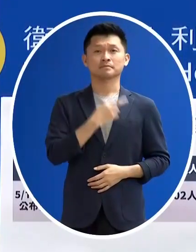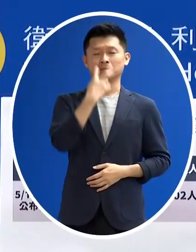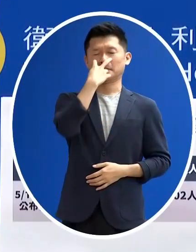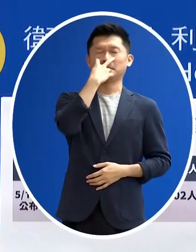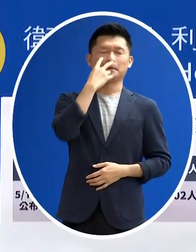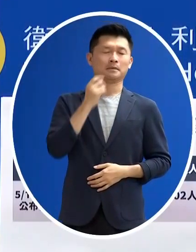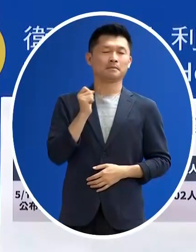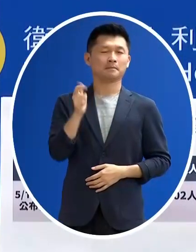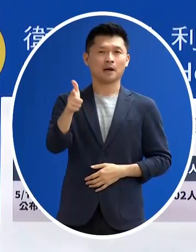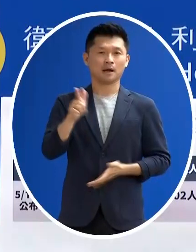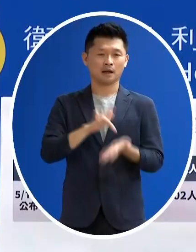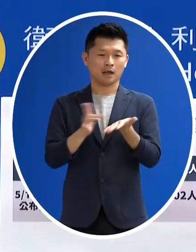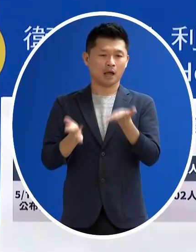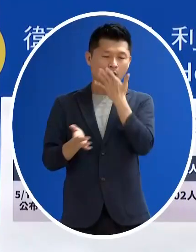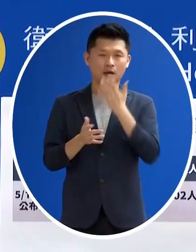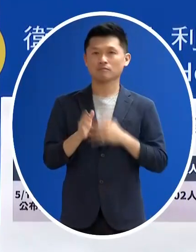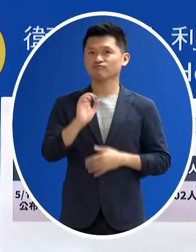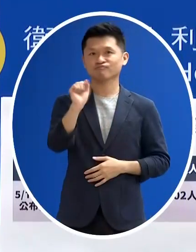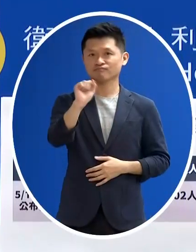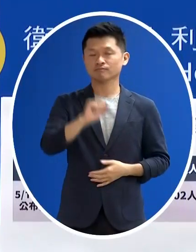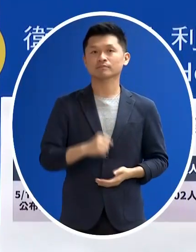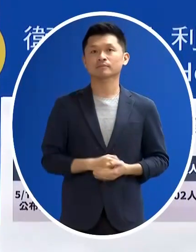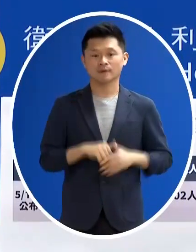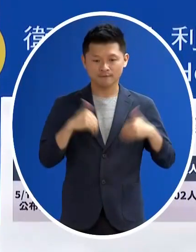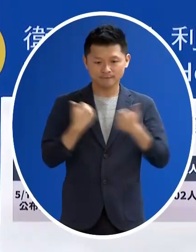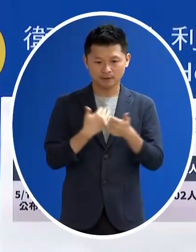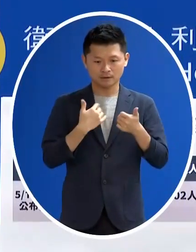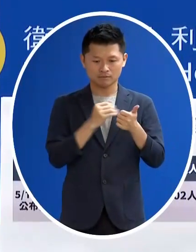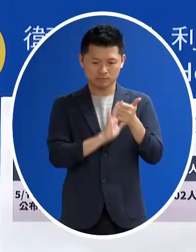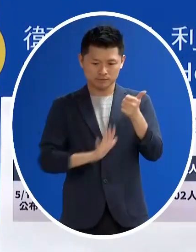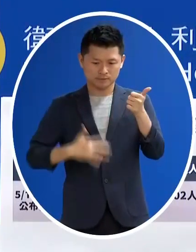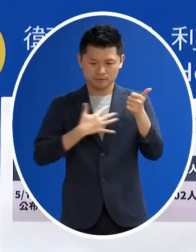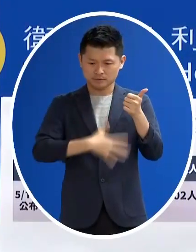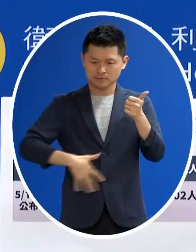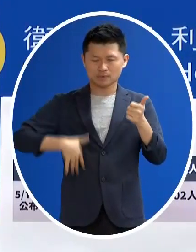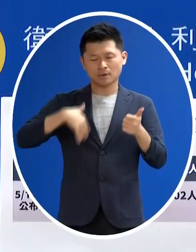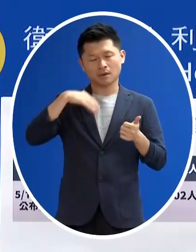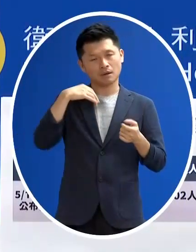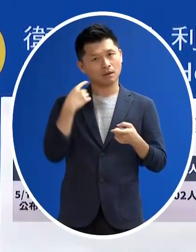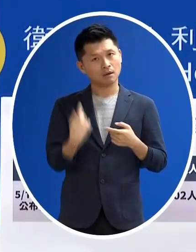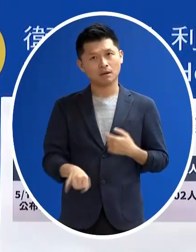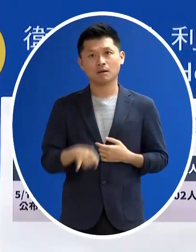这样的一个药物来服用，那可能反而会出现副作用造成伤害哦。以上说明。